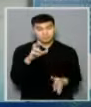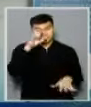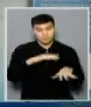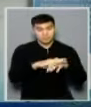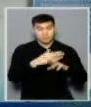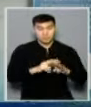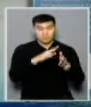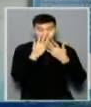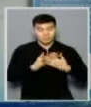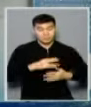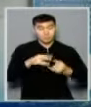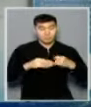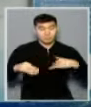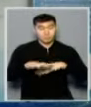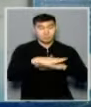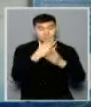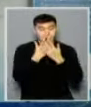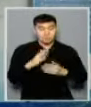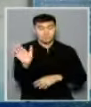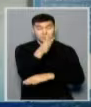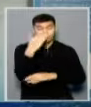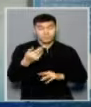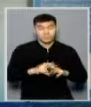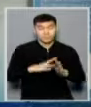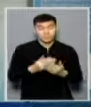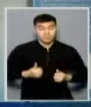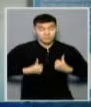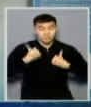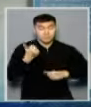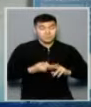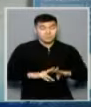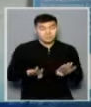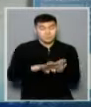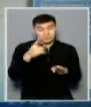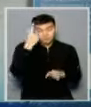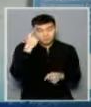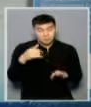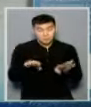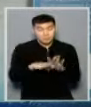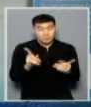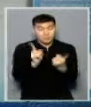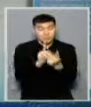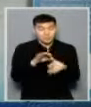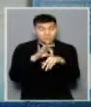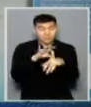деген, жерім деген, көк туым деген мақтанышын ұялата білу, сол мақсатта осындай кездесулерге келіп жатырмыз.